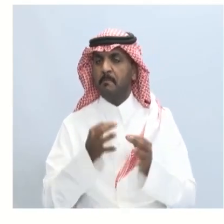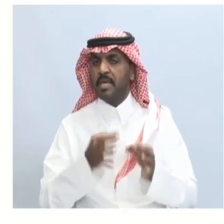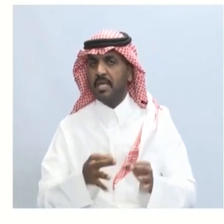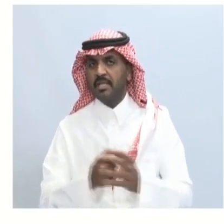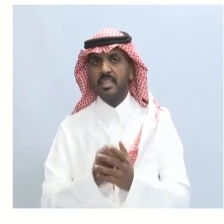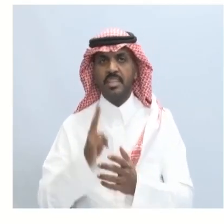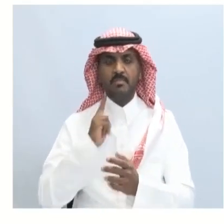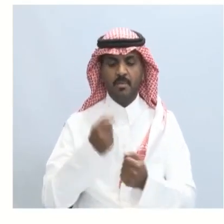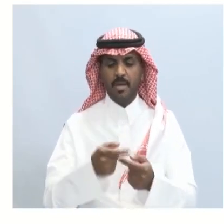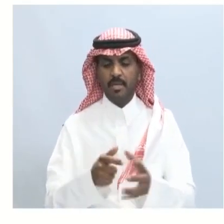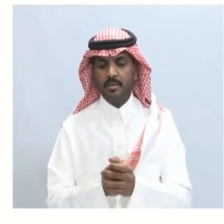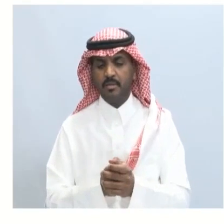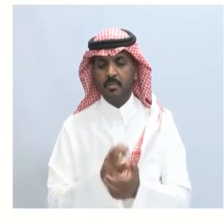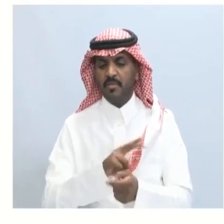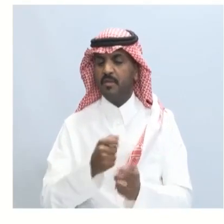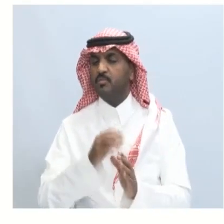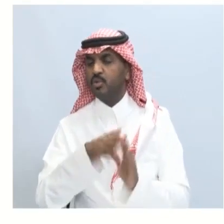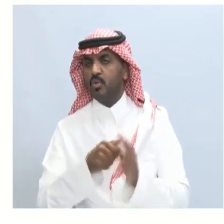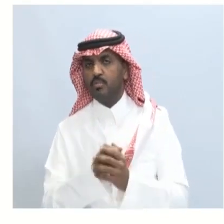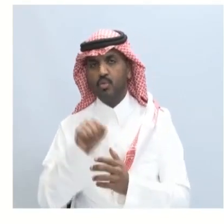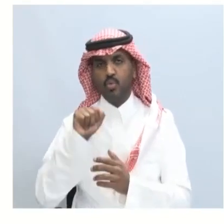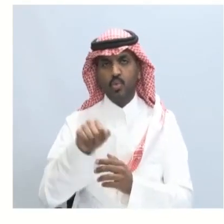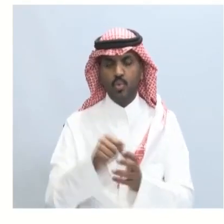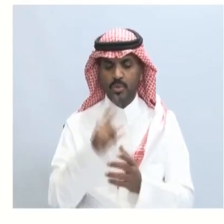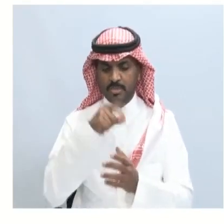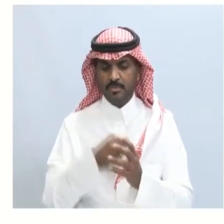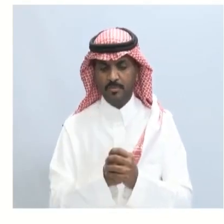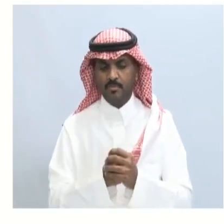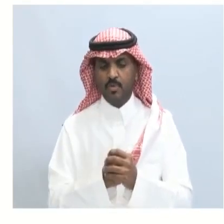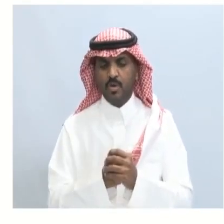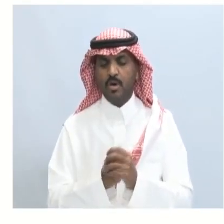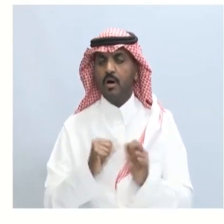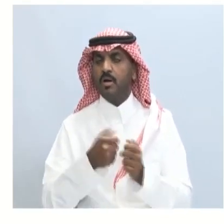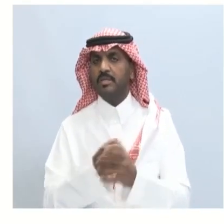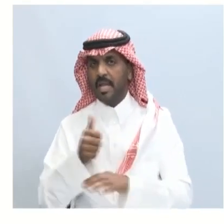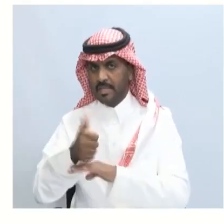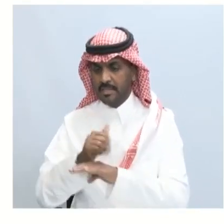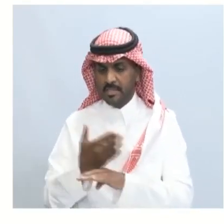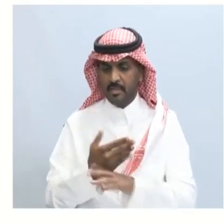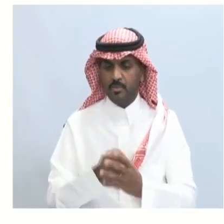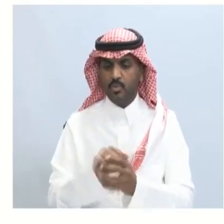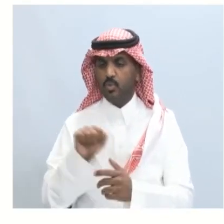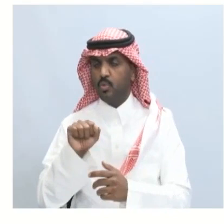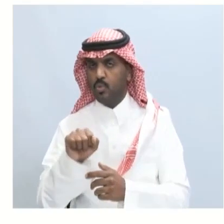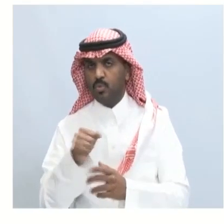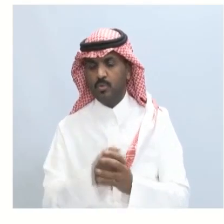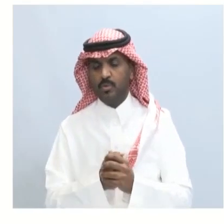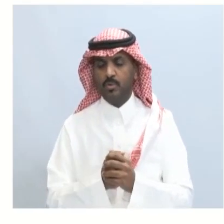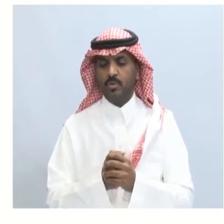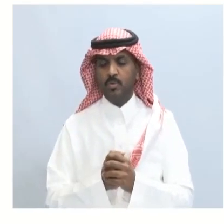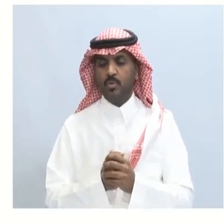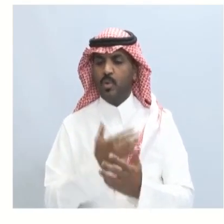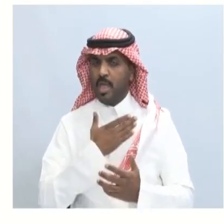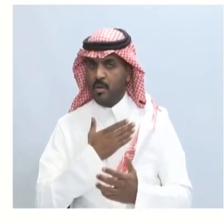ذمه ماليه بغض النظر عن محتواها من الحقوق والتزامات فهو قادر على ماذا على اكتساب الحقوق